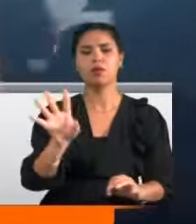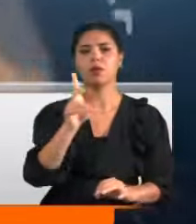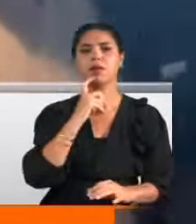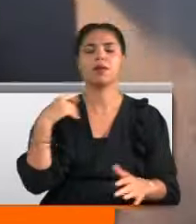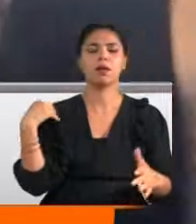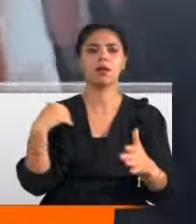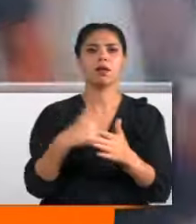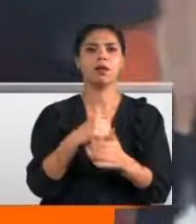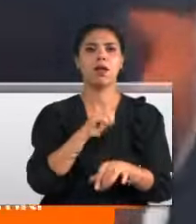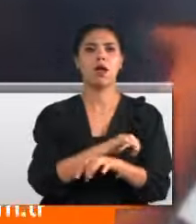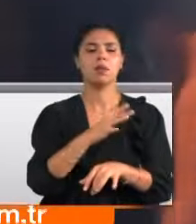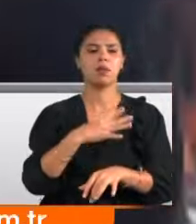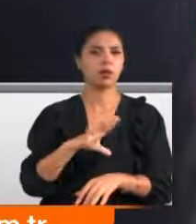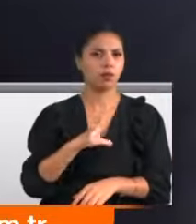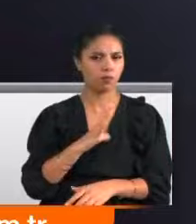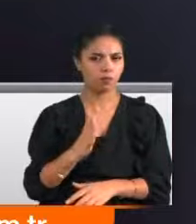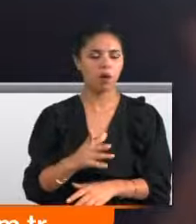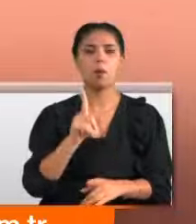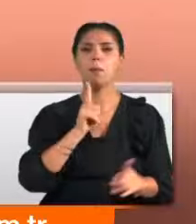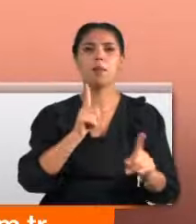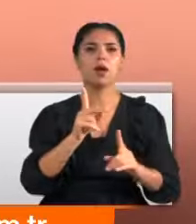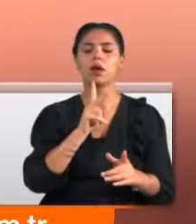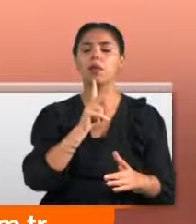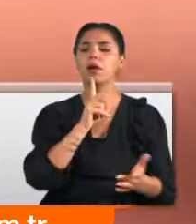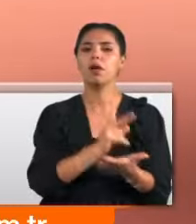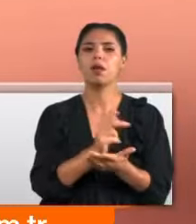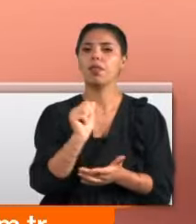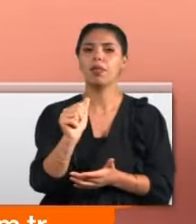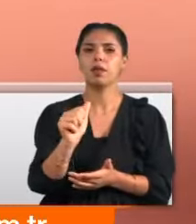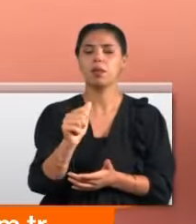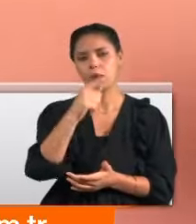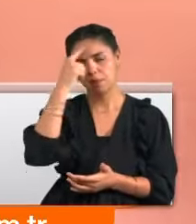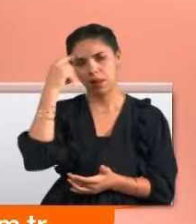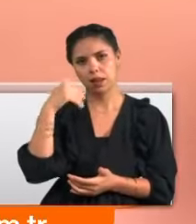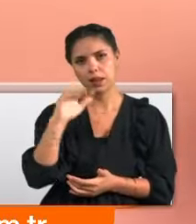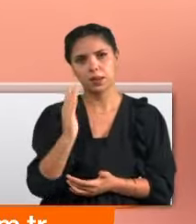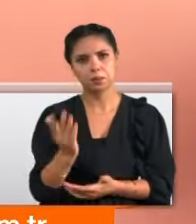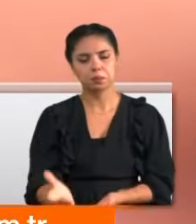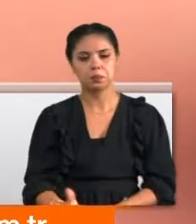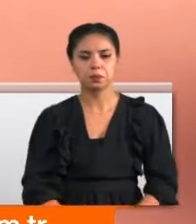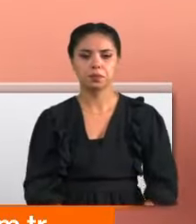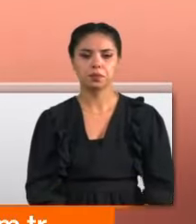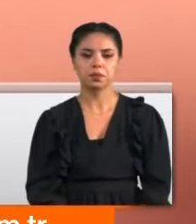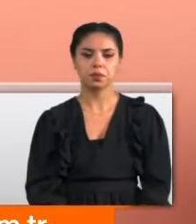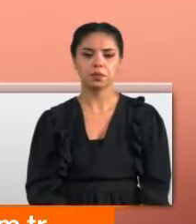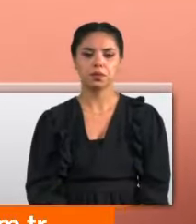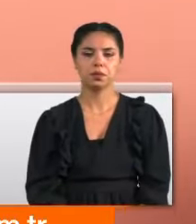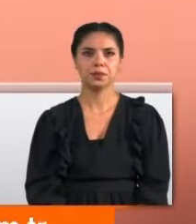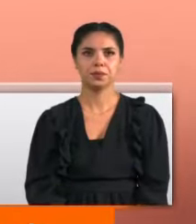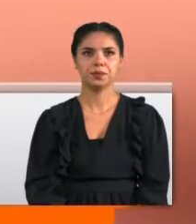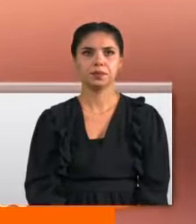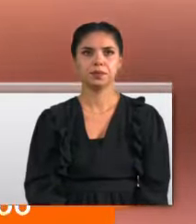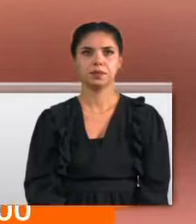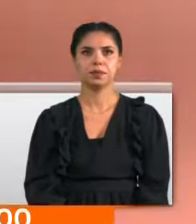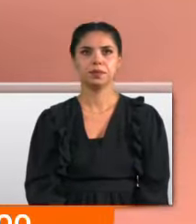zaman sonuçlanacağı ise henüz muamma. Çok duymak isteyenler olmuş. Çok teşekkür ediyorum hepinize.